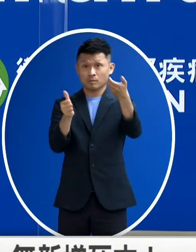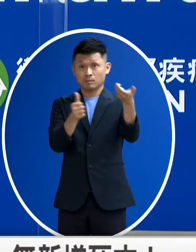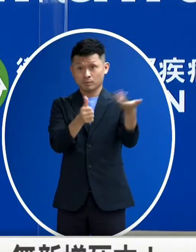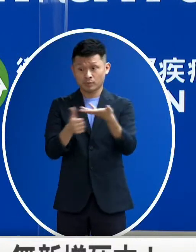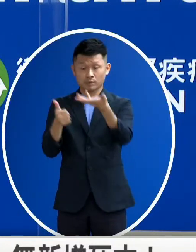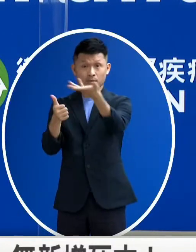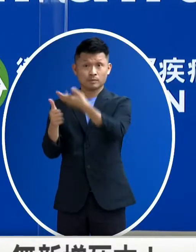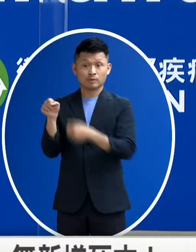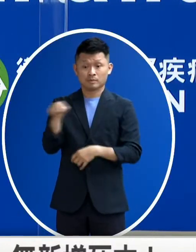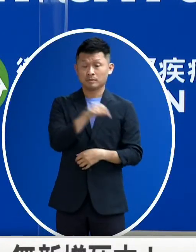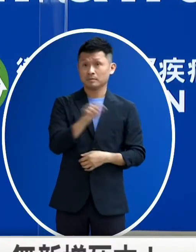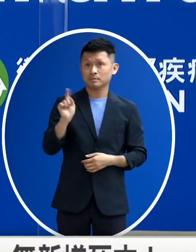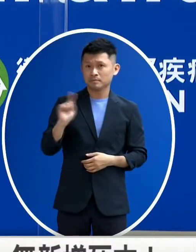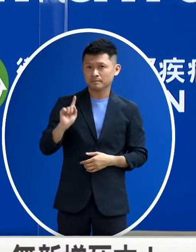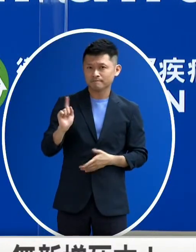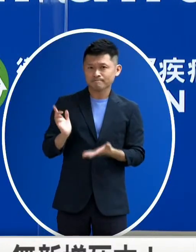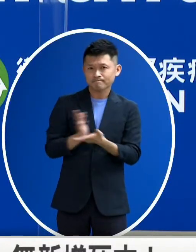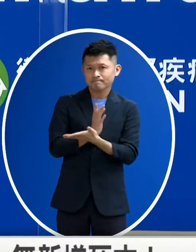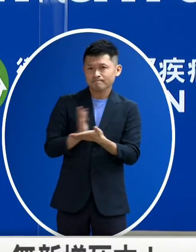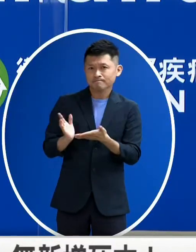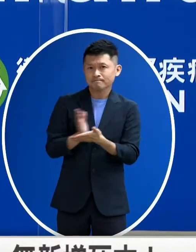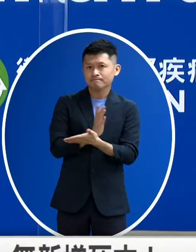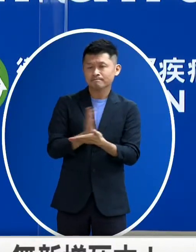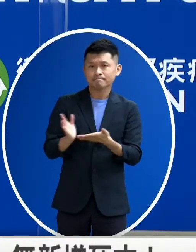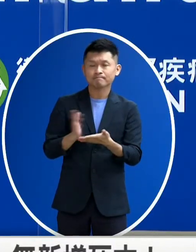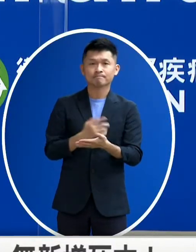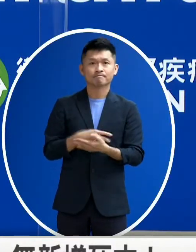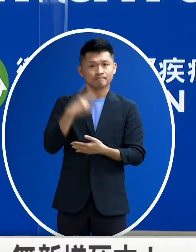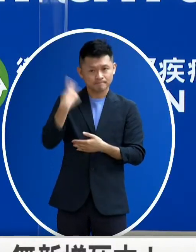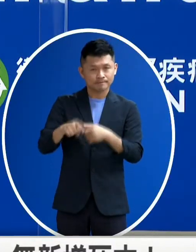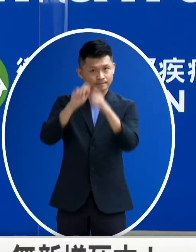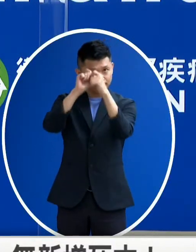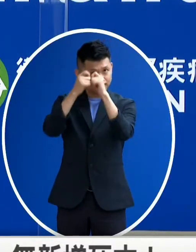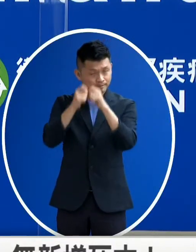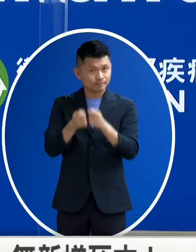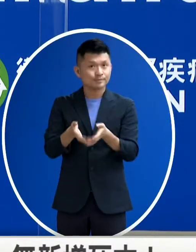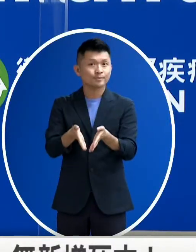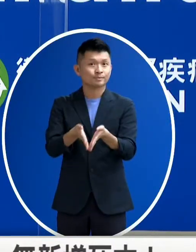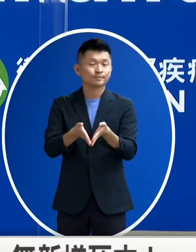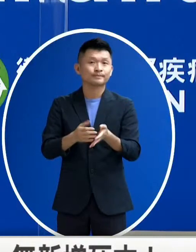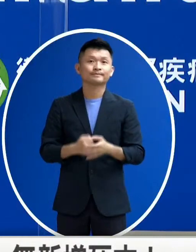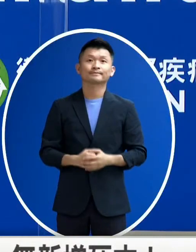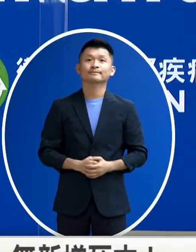前还在当然 还需要再进一步的厘清啊。